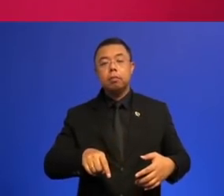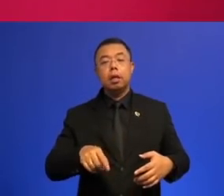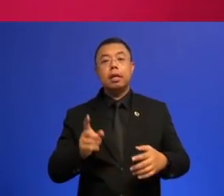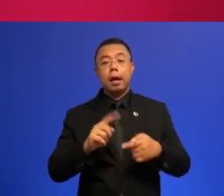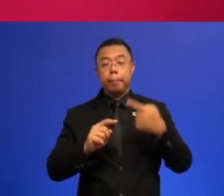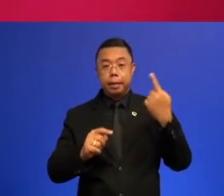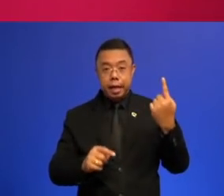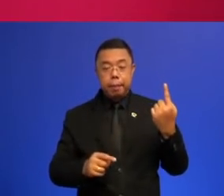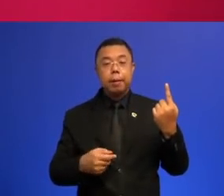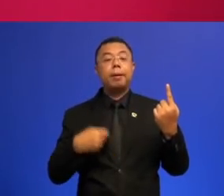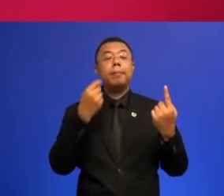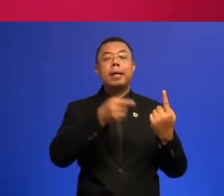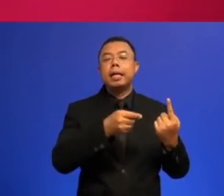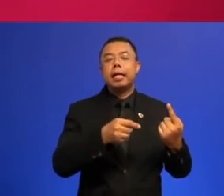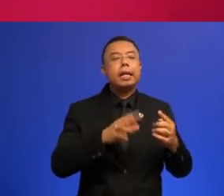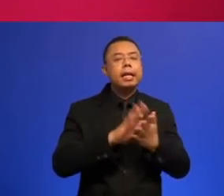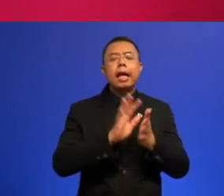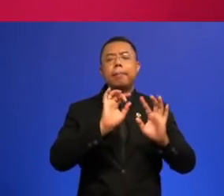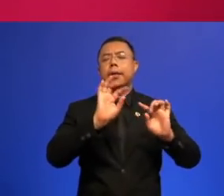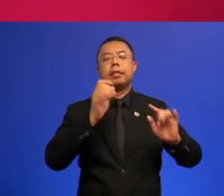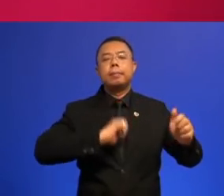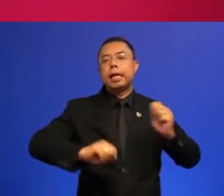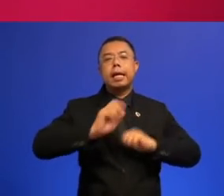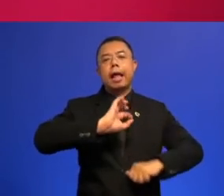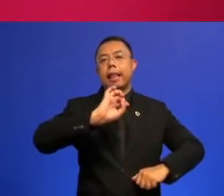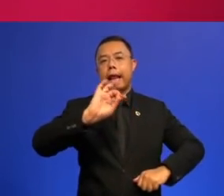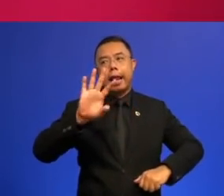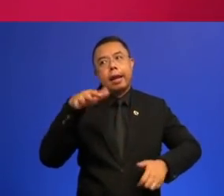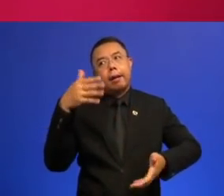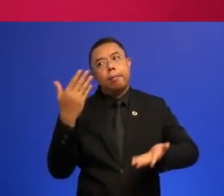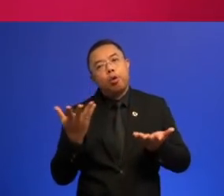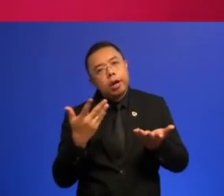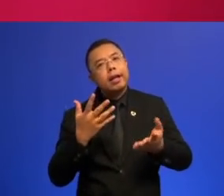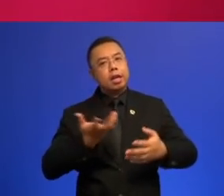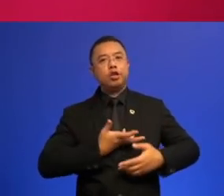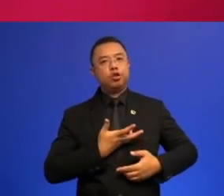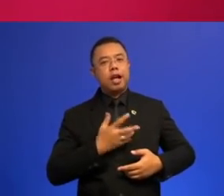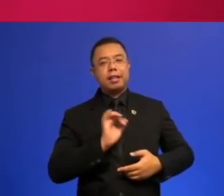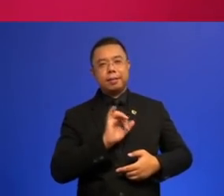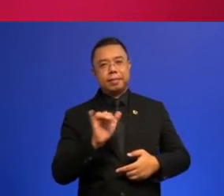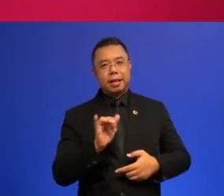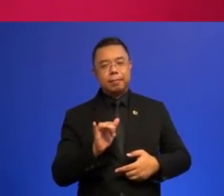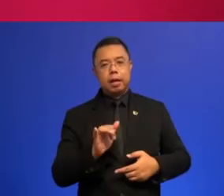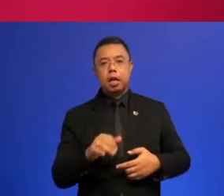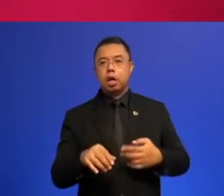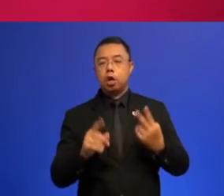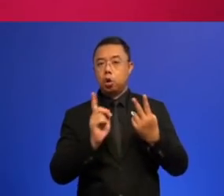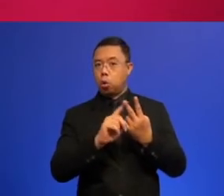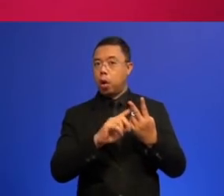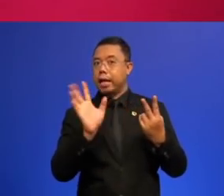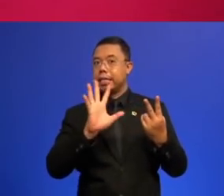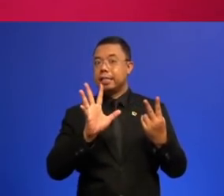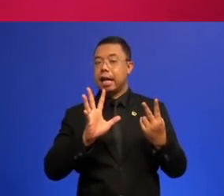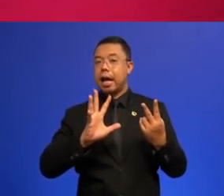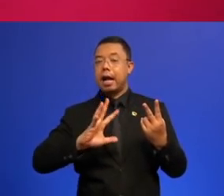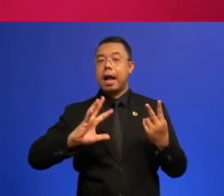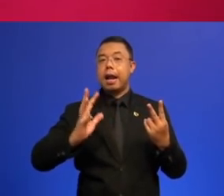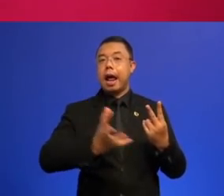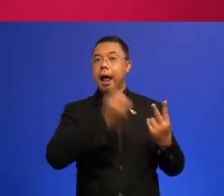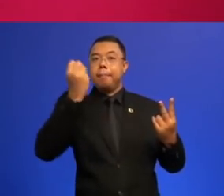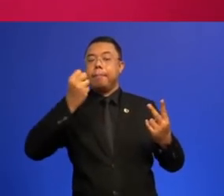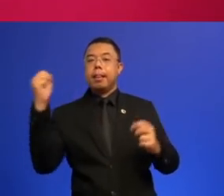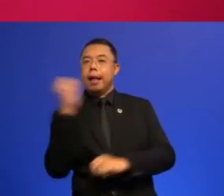Yang pertama, beri dia kesibukan yang lain yang dia bisa juga menyukainya. Dua, jangan merenggutnya